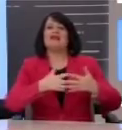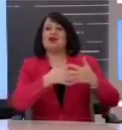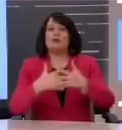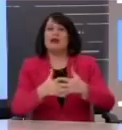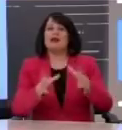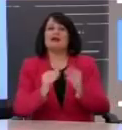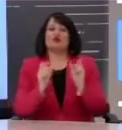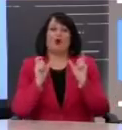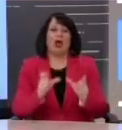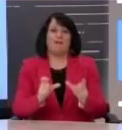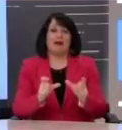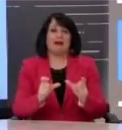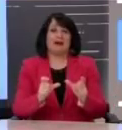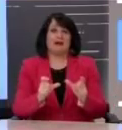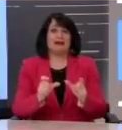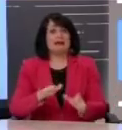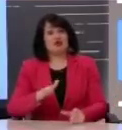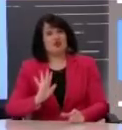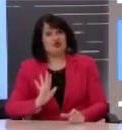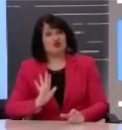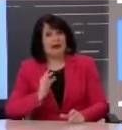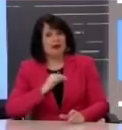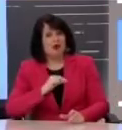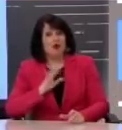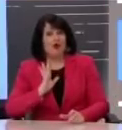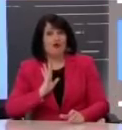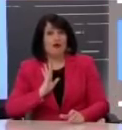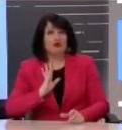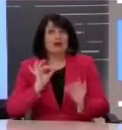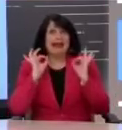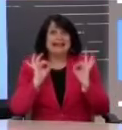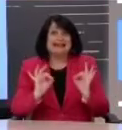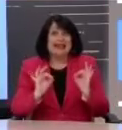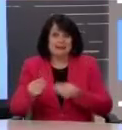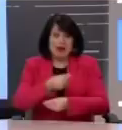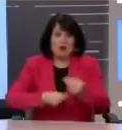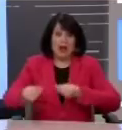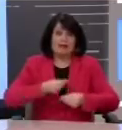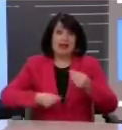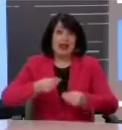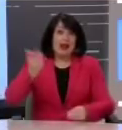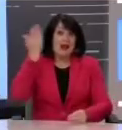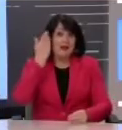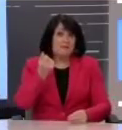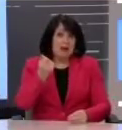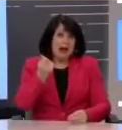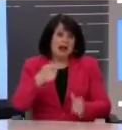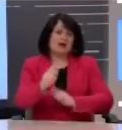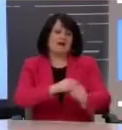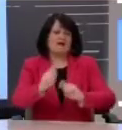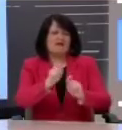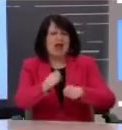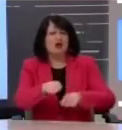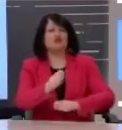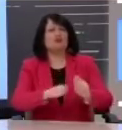αλλά και εκεί απτά, συγκεκριμένα και σαφώς κοστολογημένα ωφελήματα υποκατασκευής έργου για να